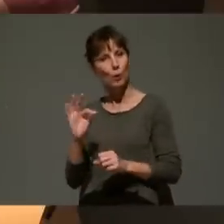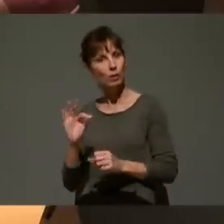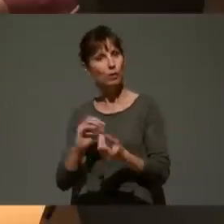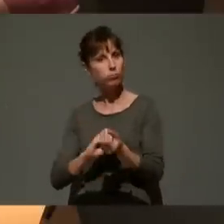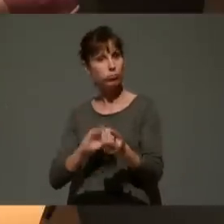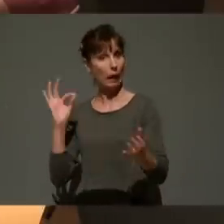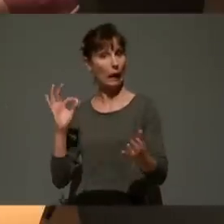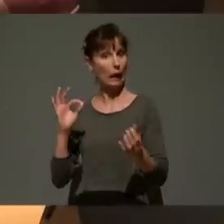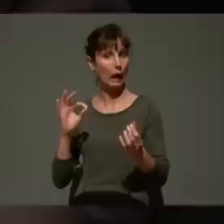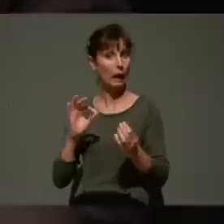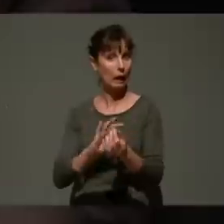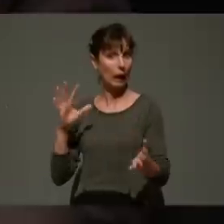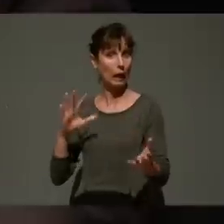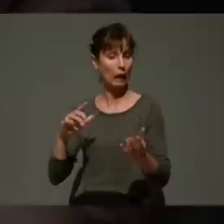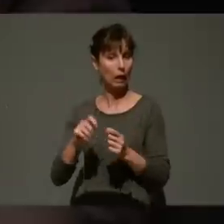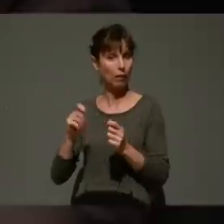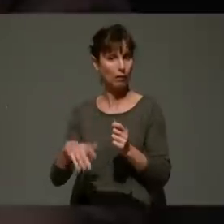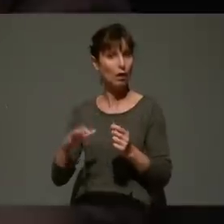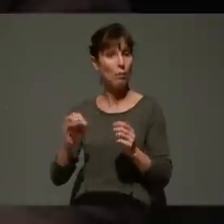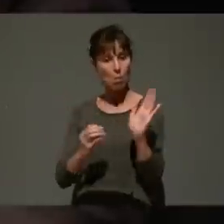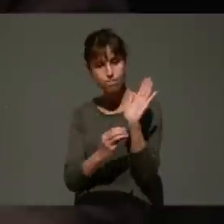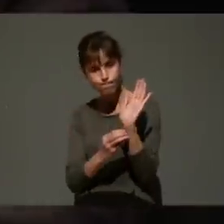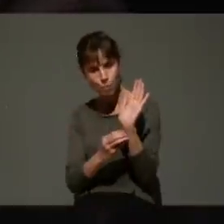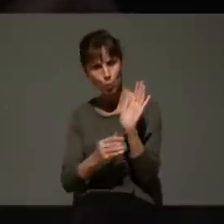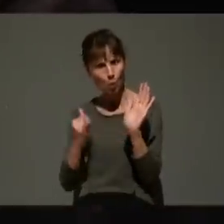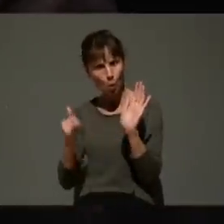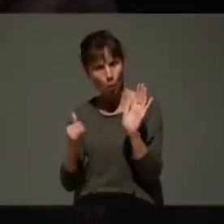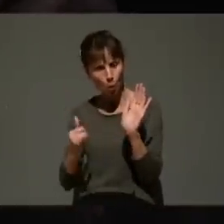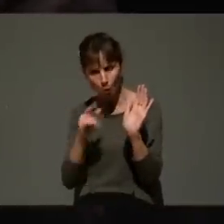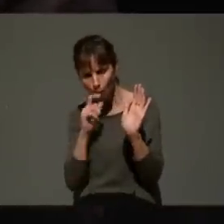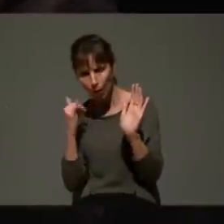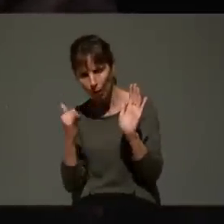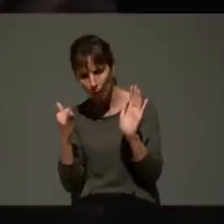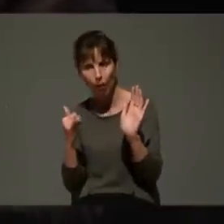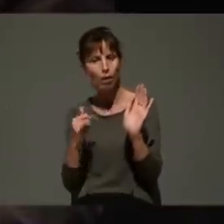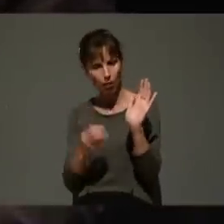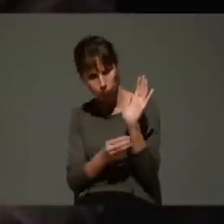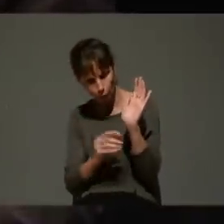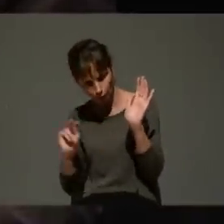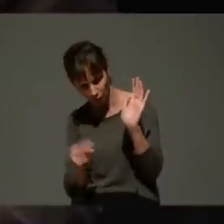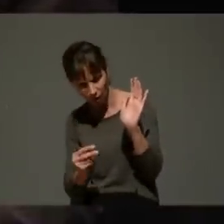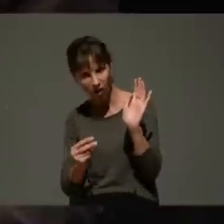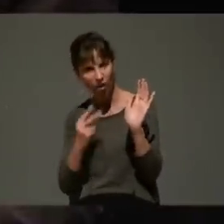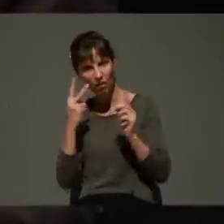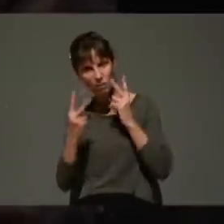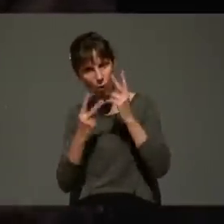totalement. Et ce n'est pas parce qu'il y a un nodule qu'on ne guérit pas. Ce n'est pas parce qu'on voit le nodule que c'est plus inquiétant.